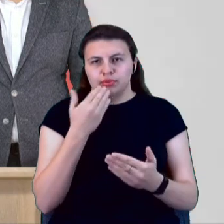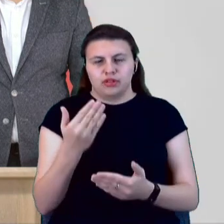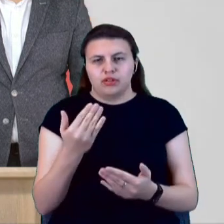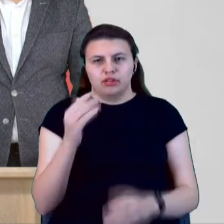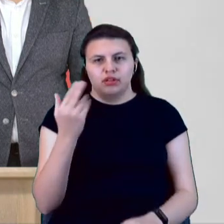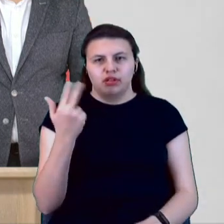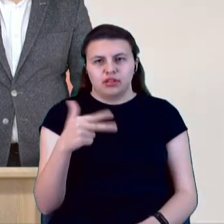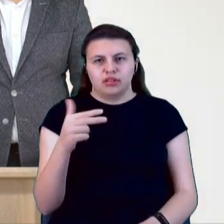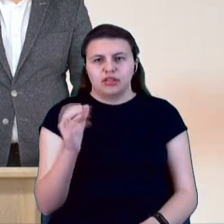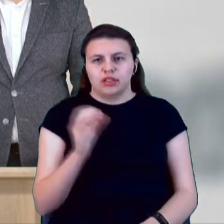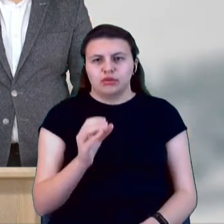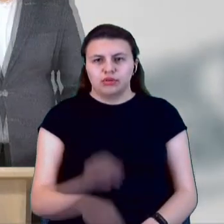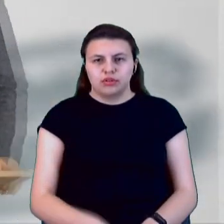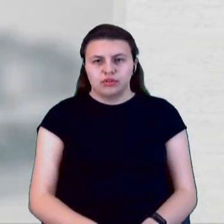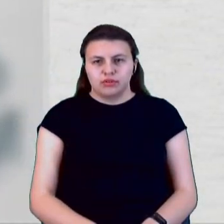секунд.